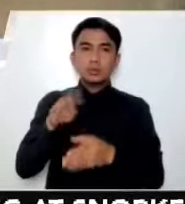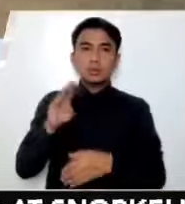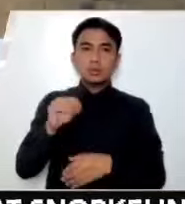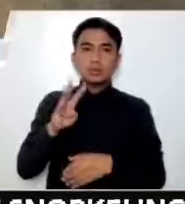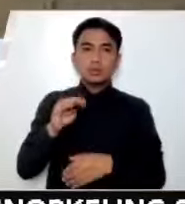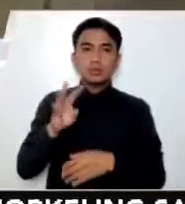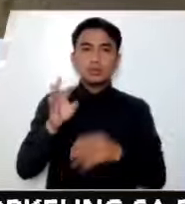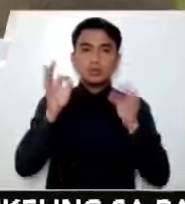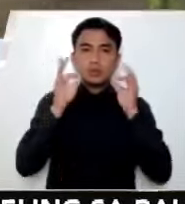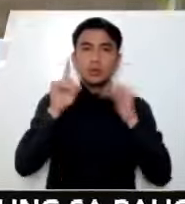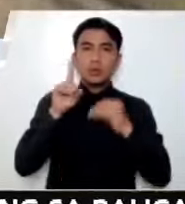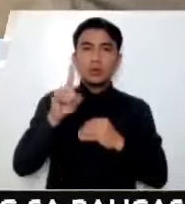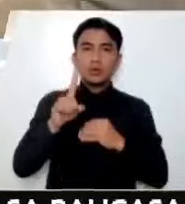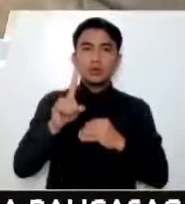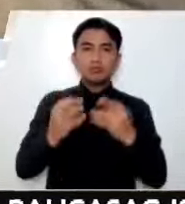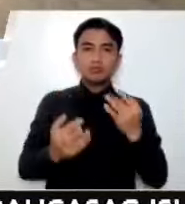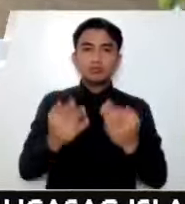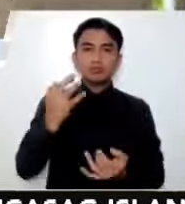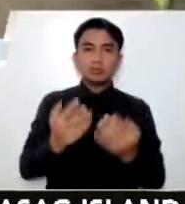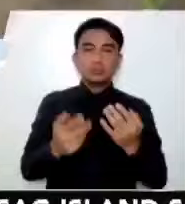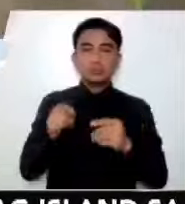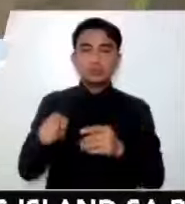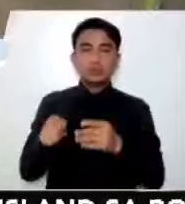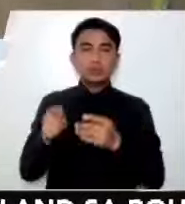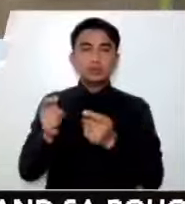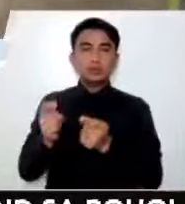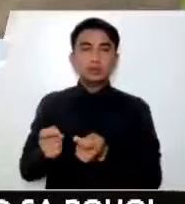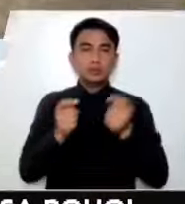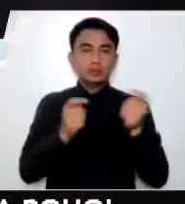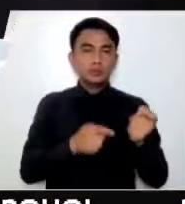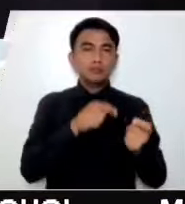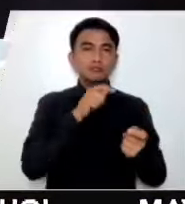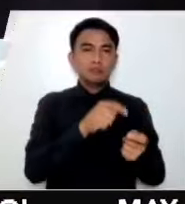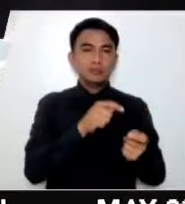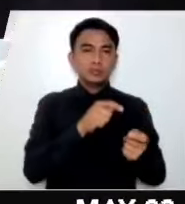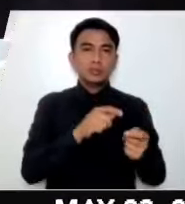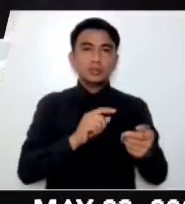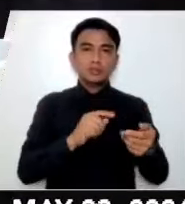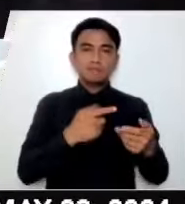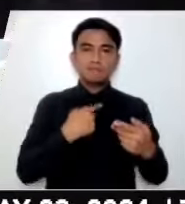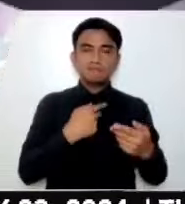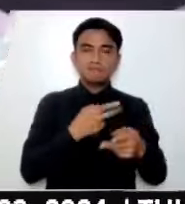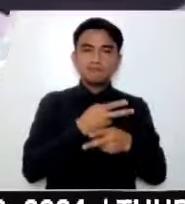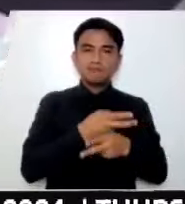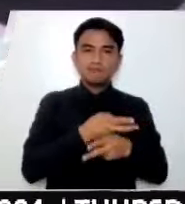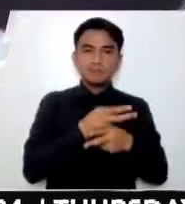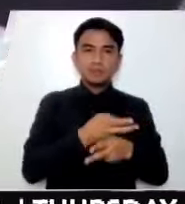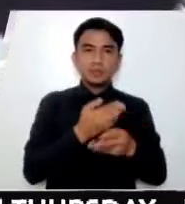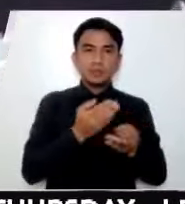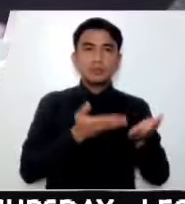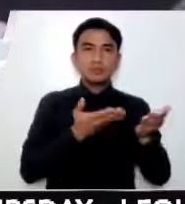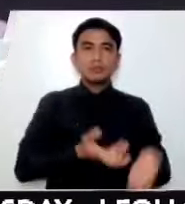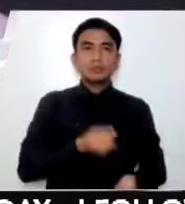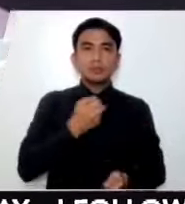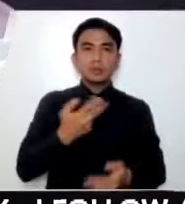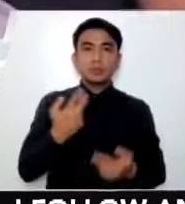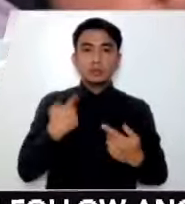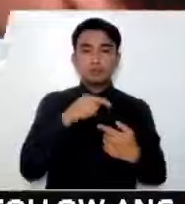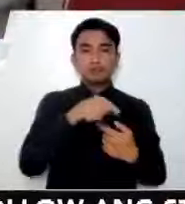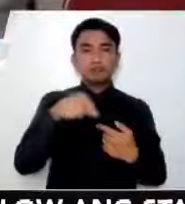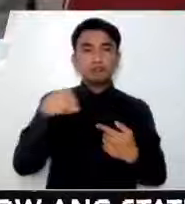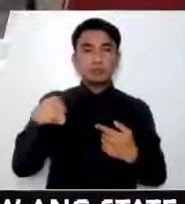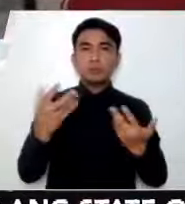tinurn over ang sugatang pusa sa Barangay para maibigay sa may-ari ang ilang tenant sa paupahan wala na ring nailigtas na gamit